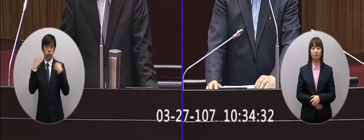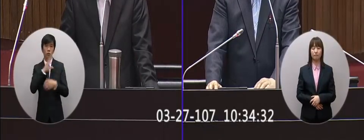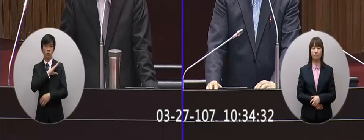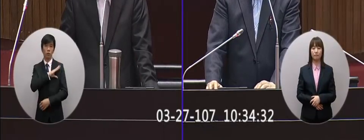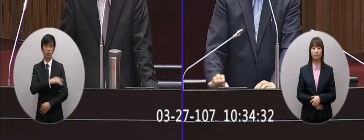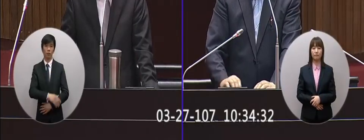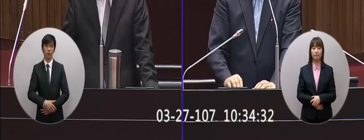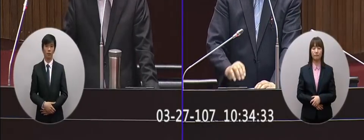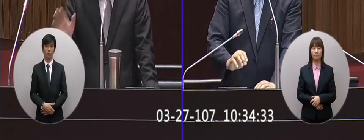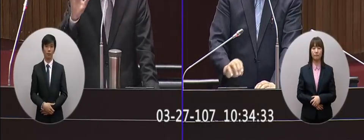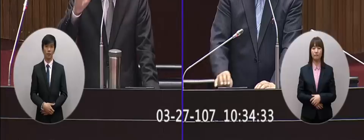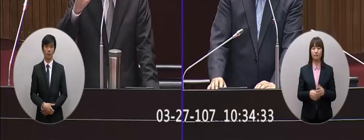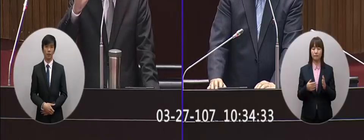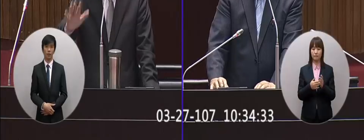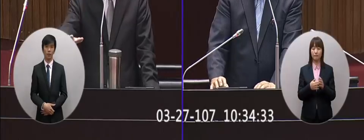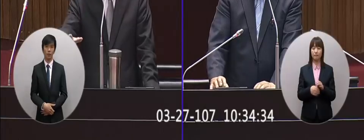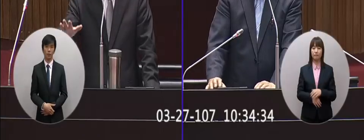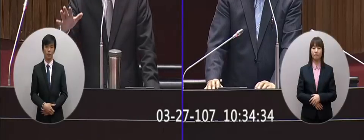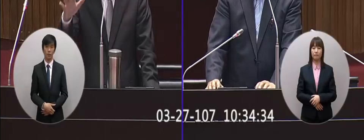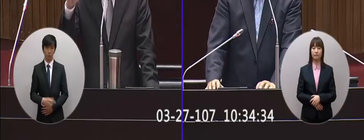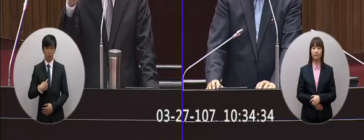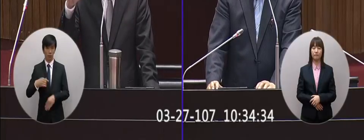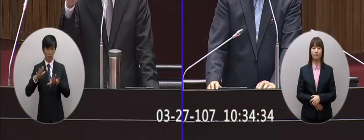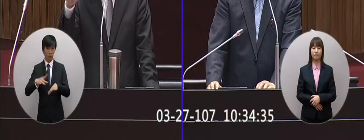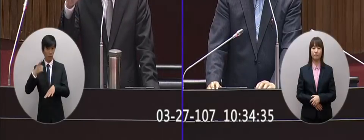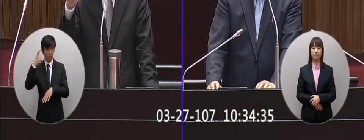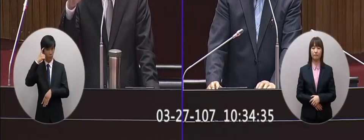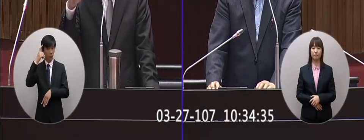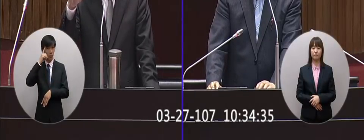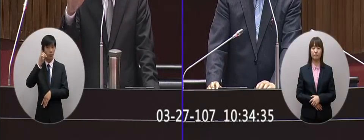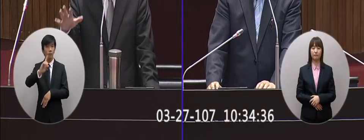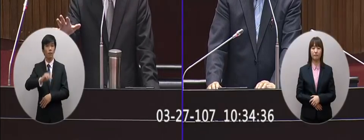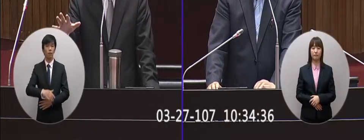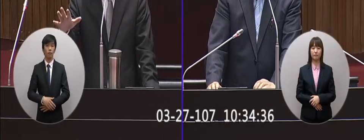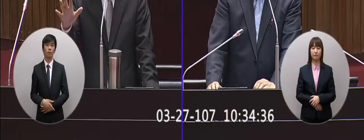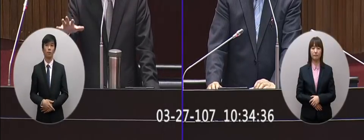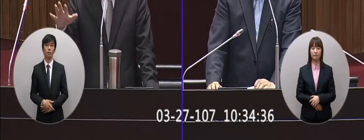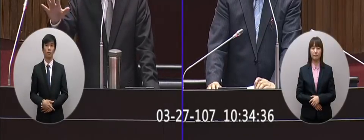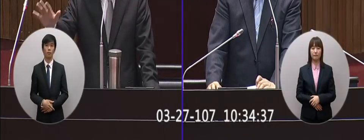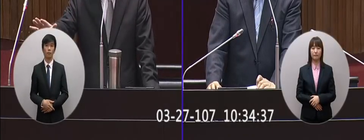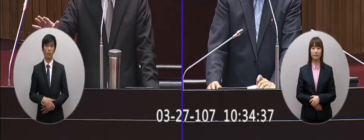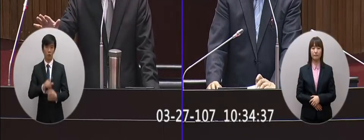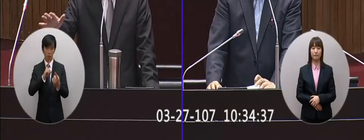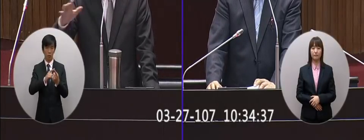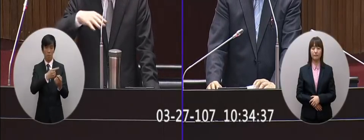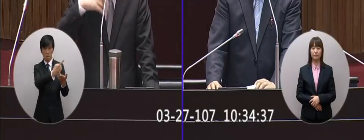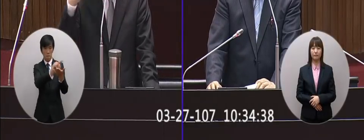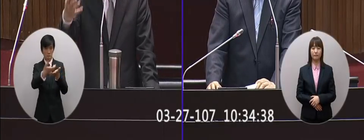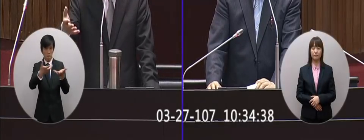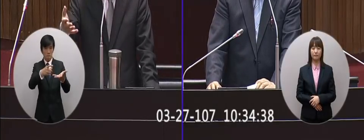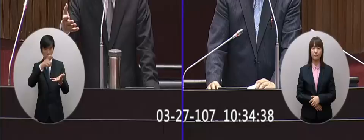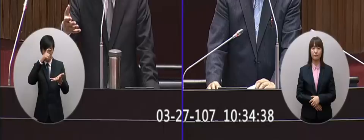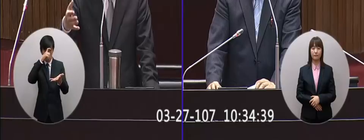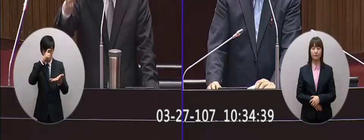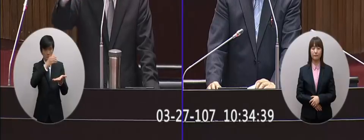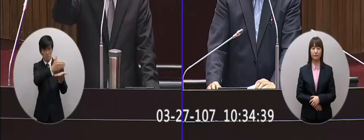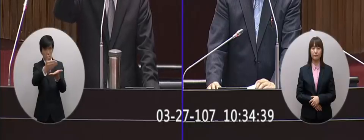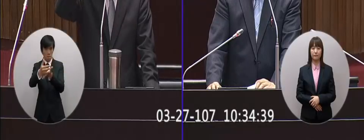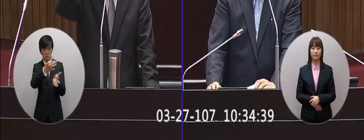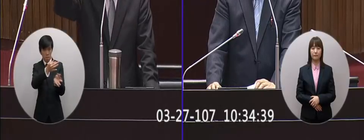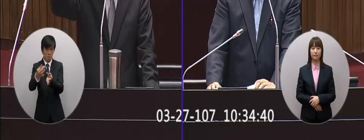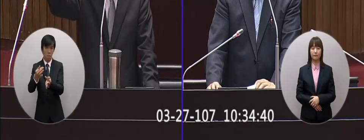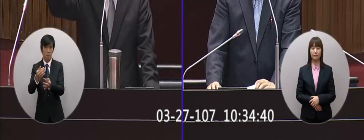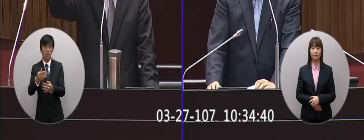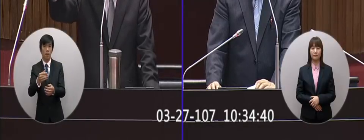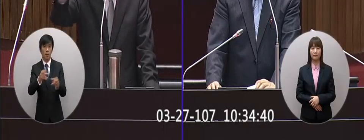哦。 好， 我现在所想的就是说，怎么样？把这个每一件事情做好，包括能源转型，既